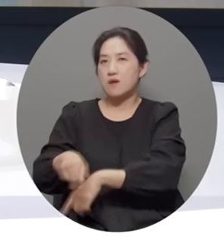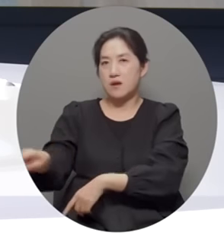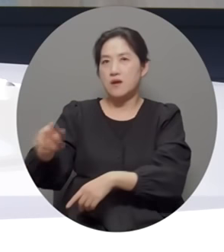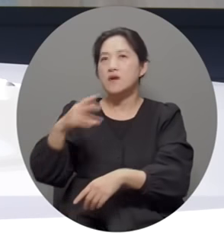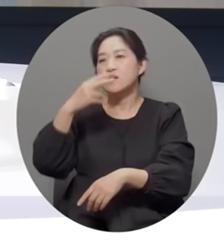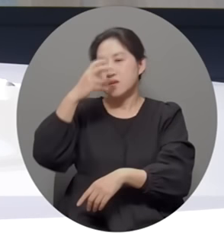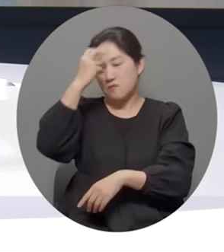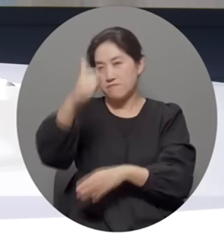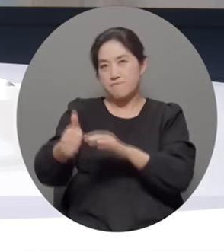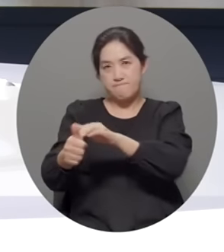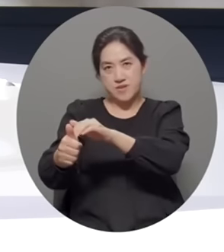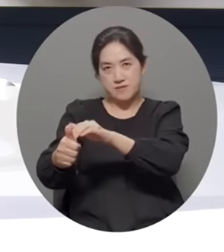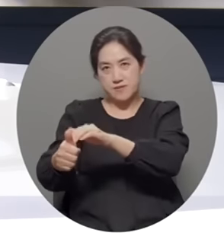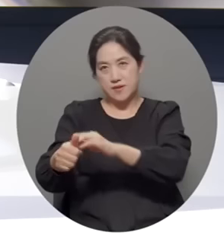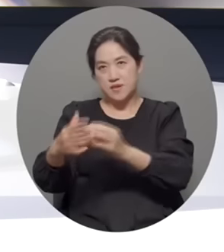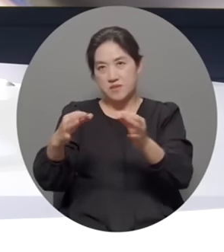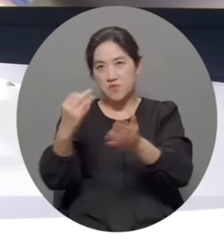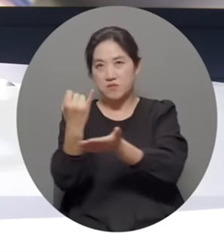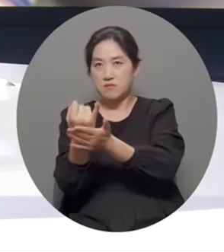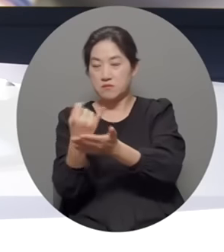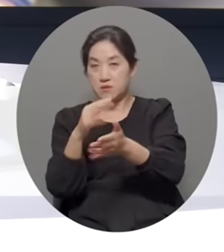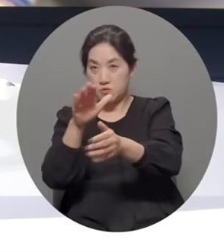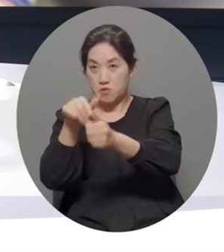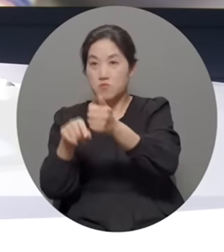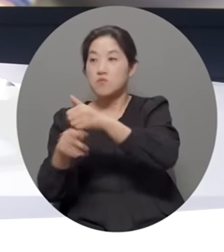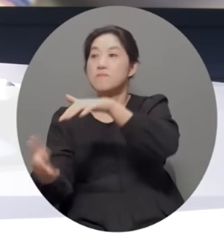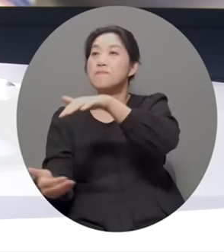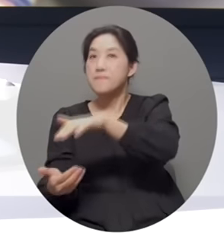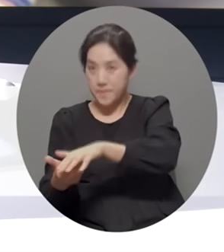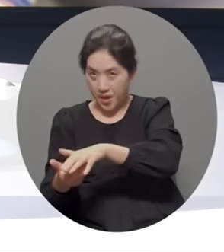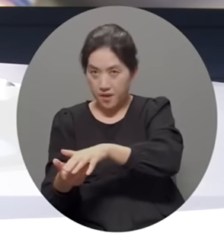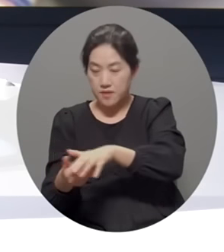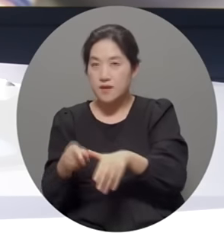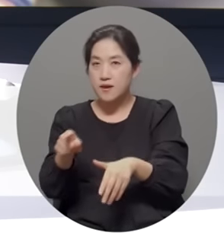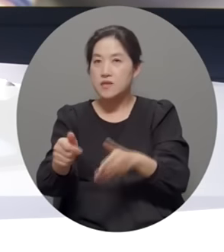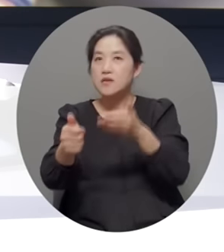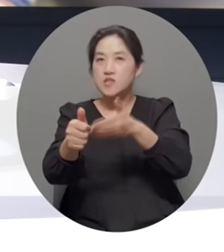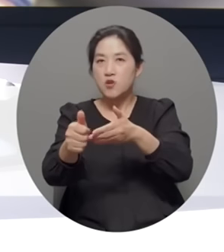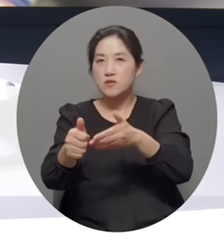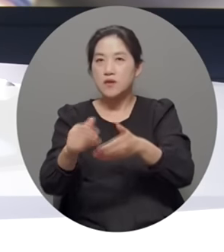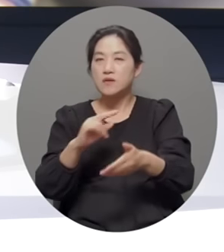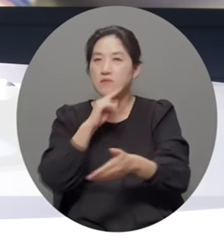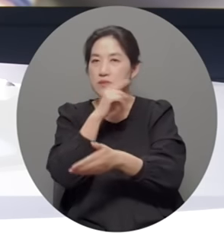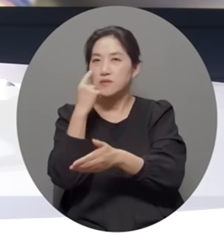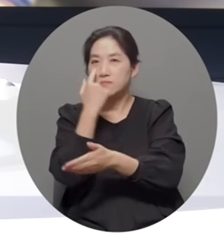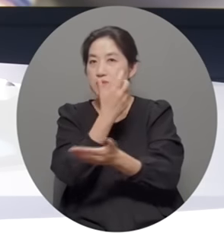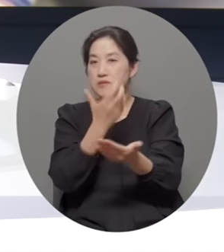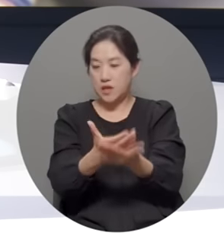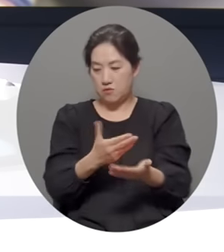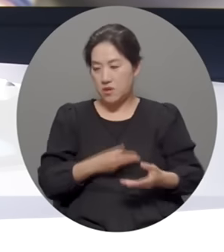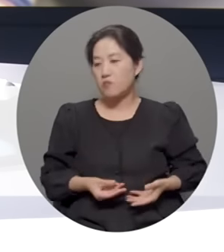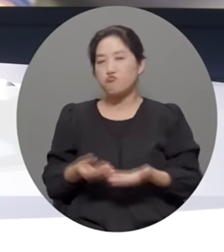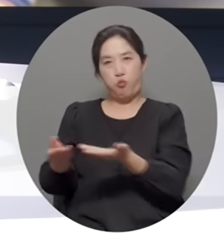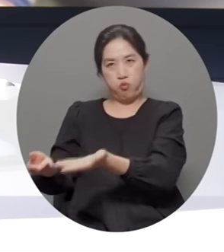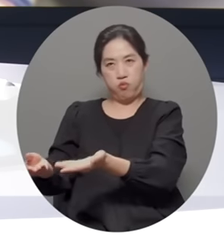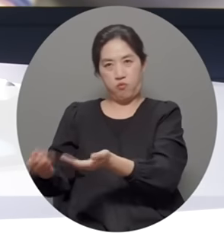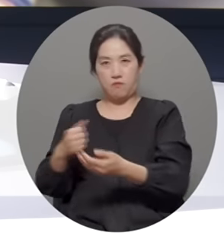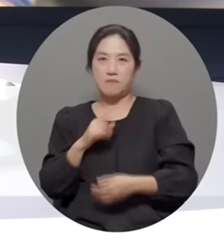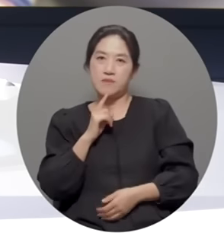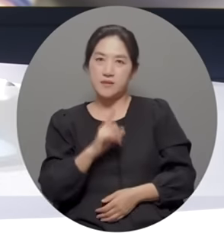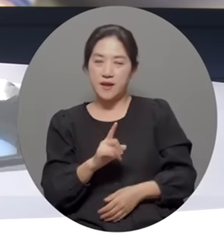나섰습니다. 김건희 여사 소환 조사가 이루어지면 김 여사에게 청탁한 의혹 입증 자료도 다 내놓겠다고